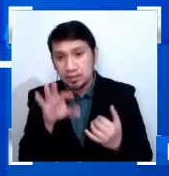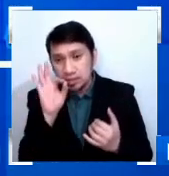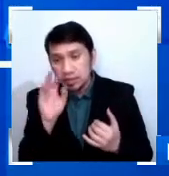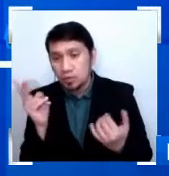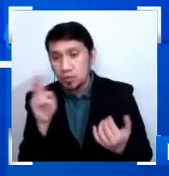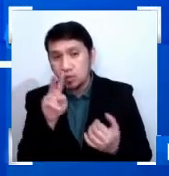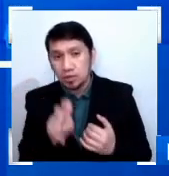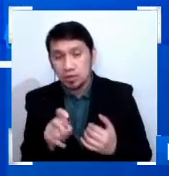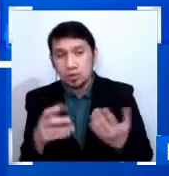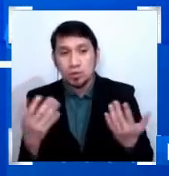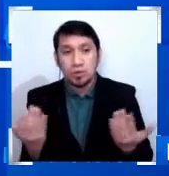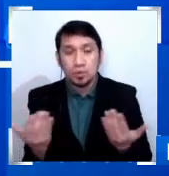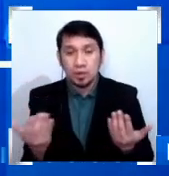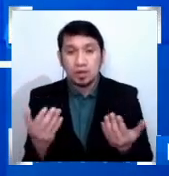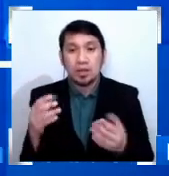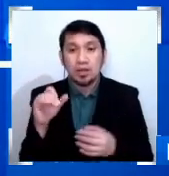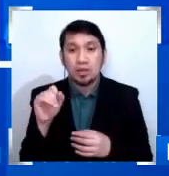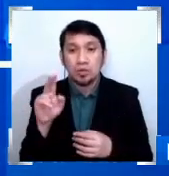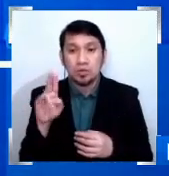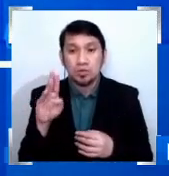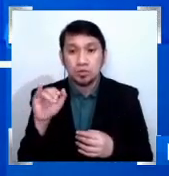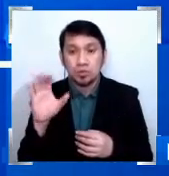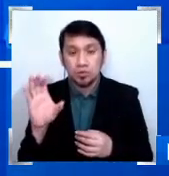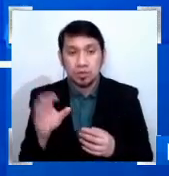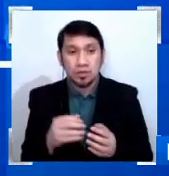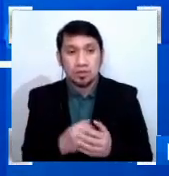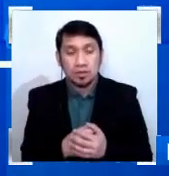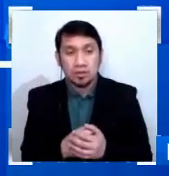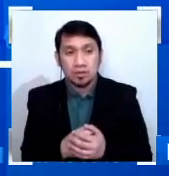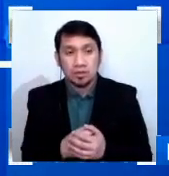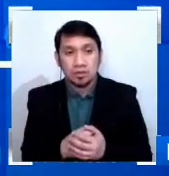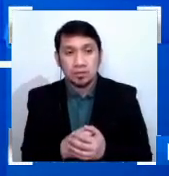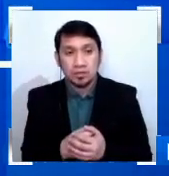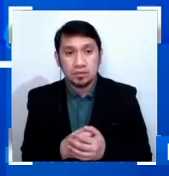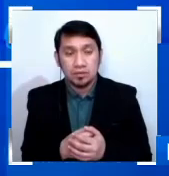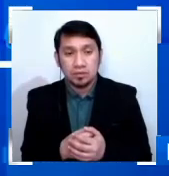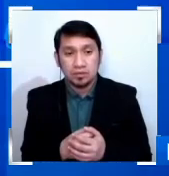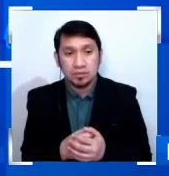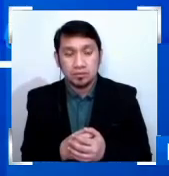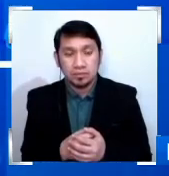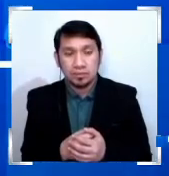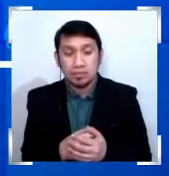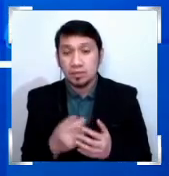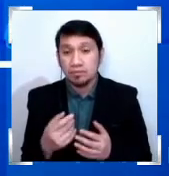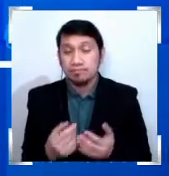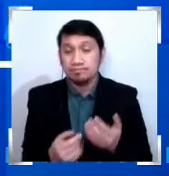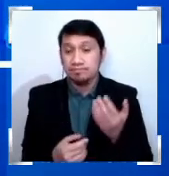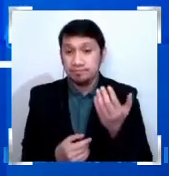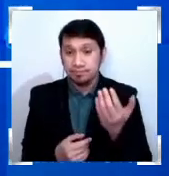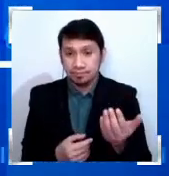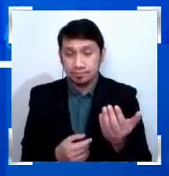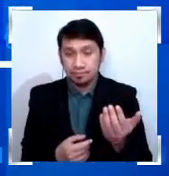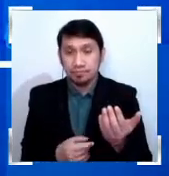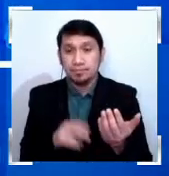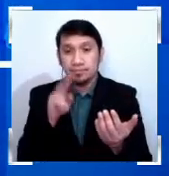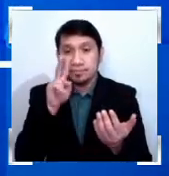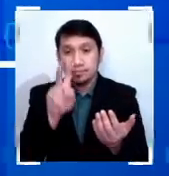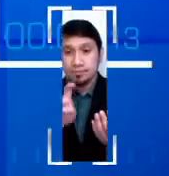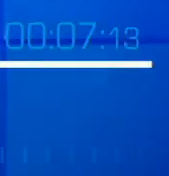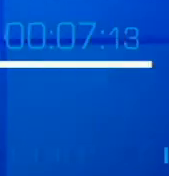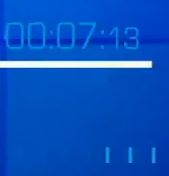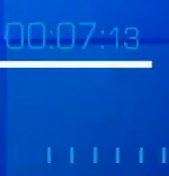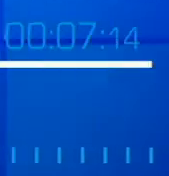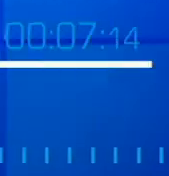sa Port of Subic na idiniklirang frozen bread jams at yellow onions. Ako si John Consulta, ang inyong Saksi.